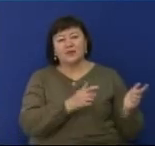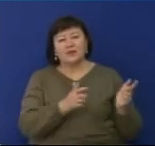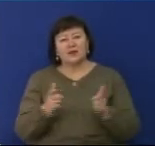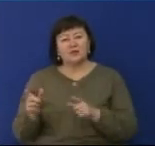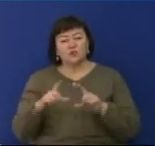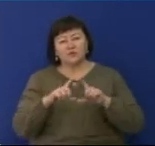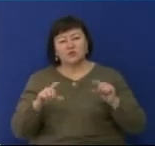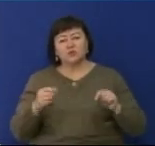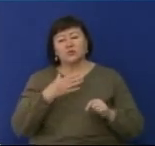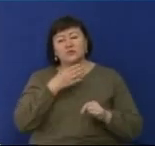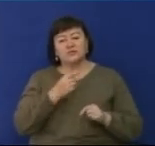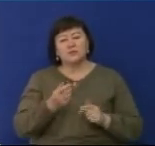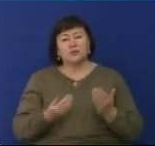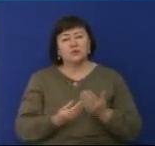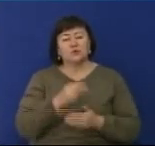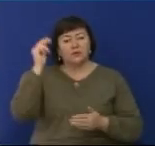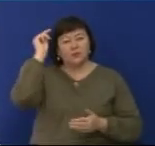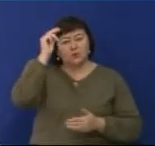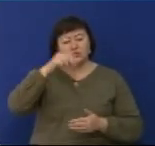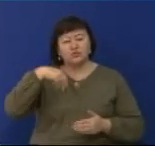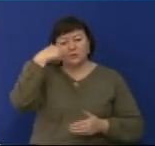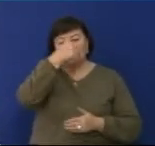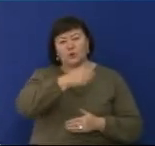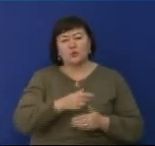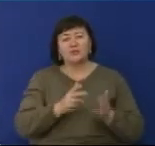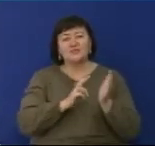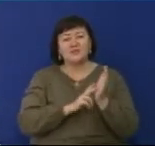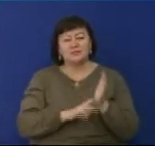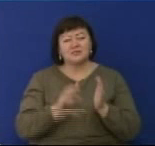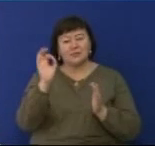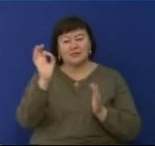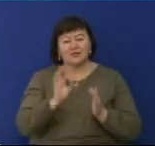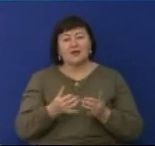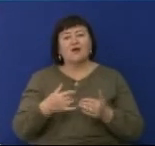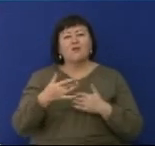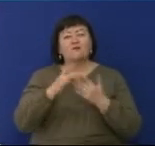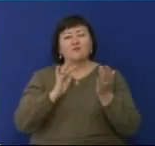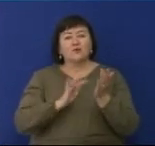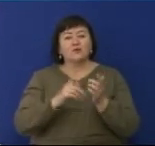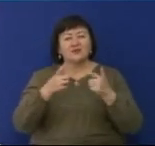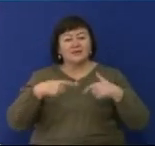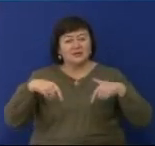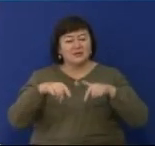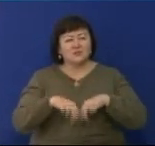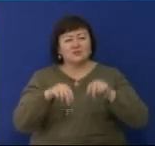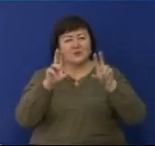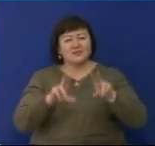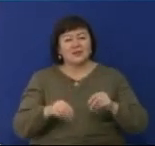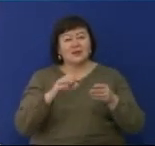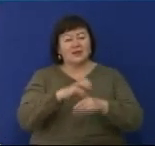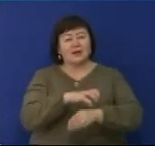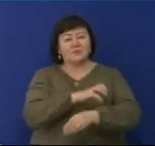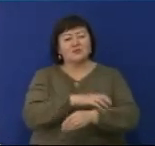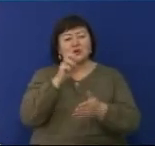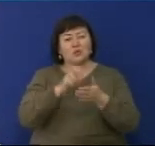семей к новому учебному году на сегодняшний день составляет 70 процентов напомним в городе создана специальной комиссии по проверке готовности школ